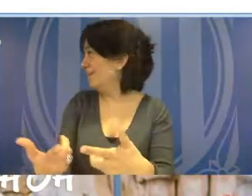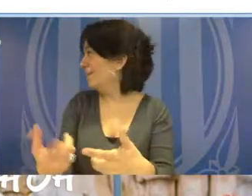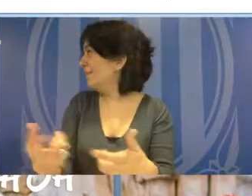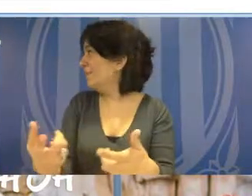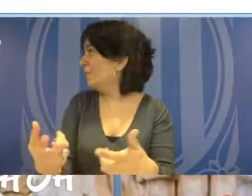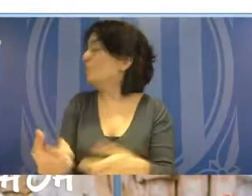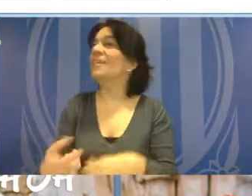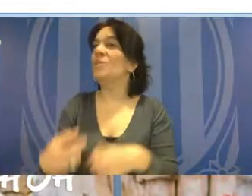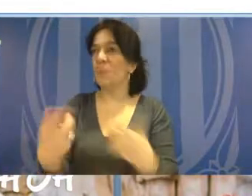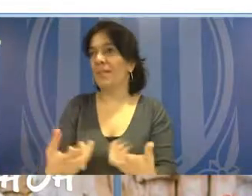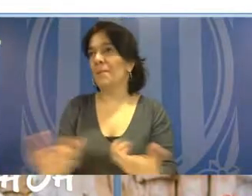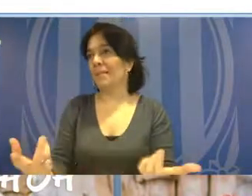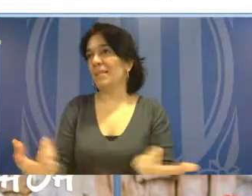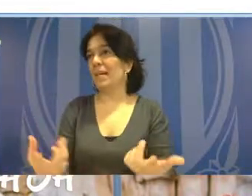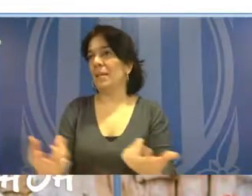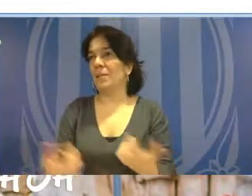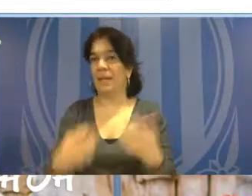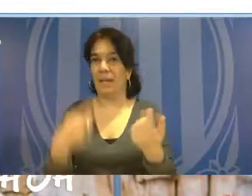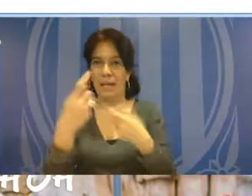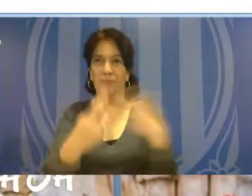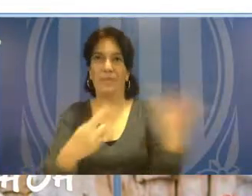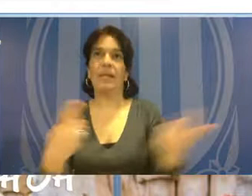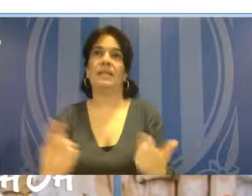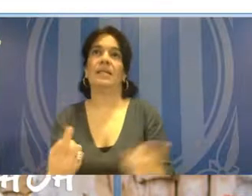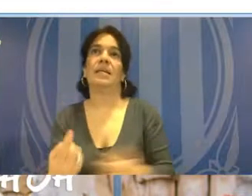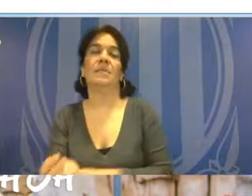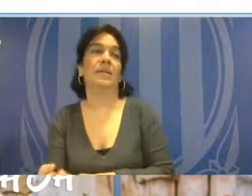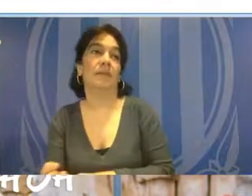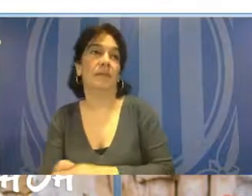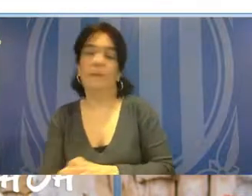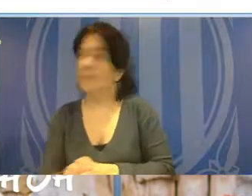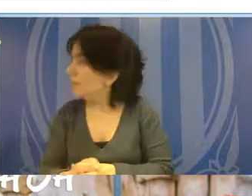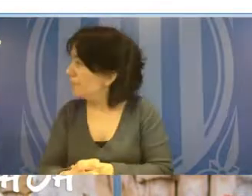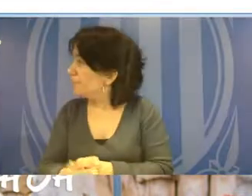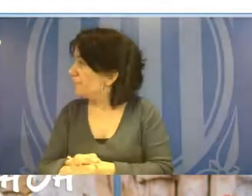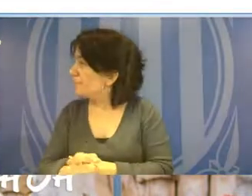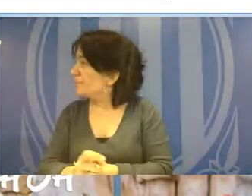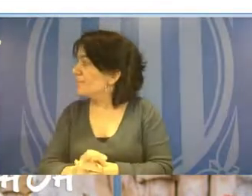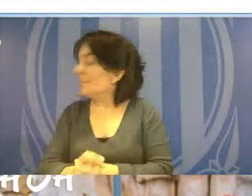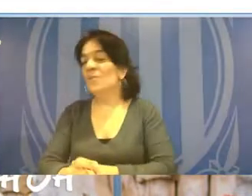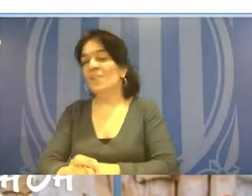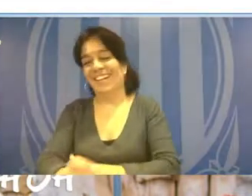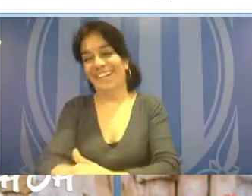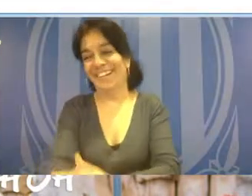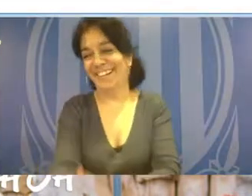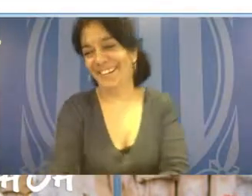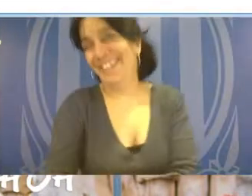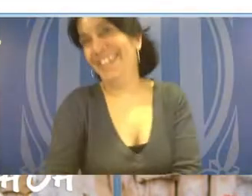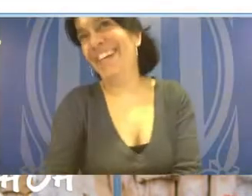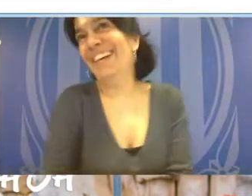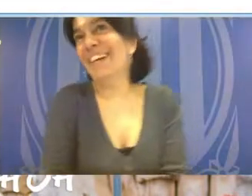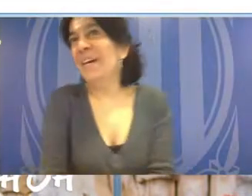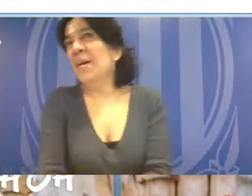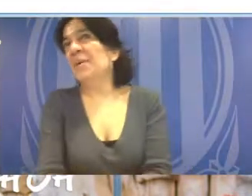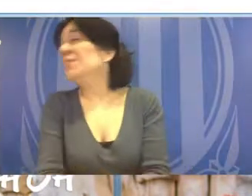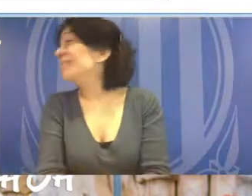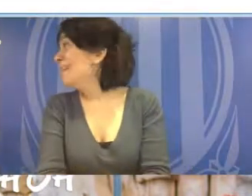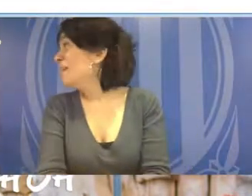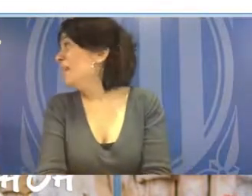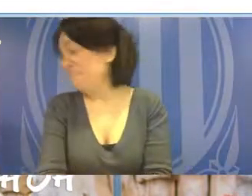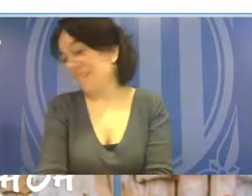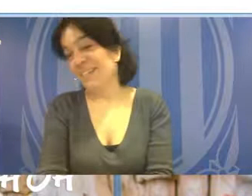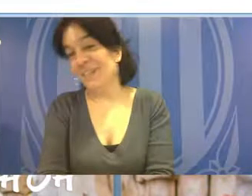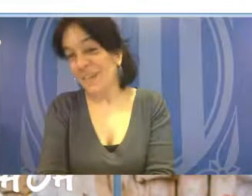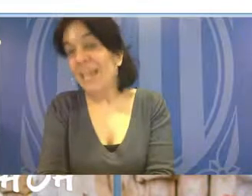publicant fotos. I sovint també els agrada, perquè clar, anem fent aquest seguiment. Pensava que els hi muntava una excursió. No. No